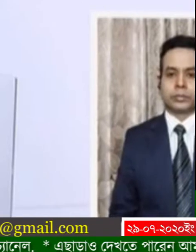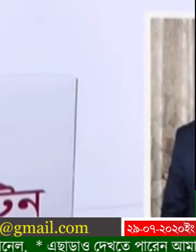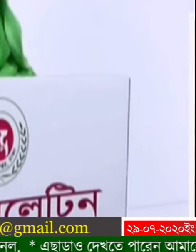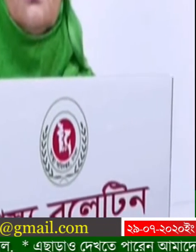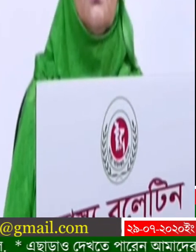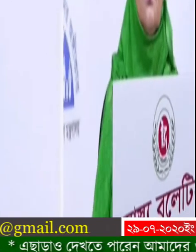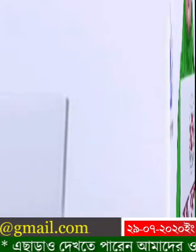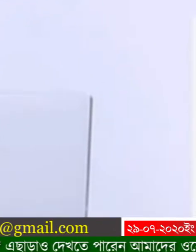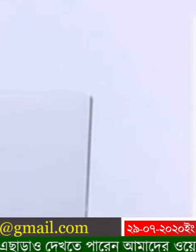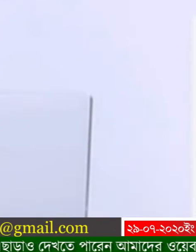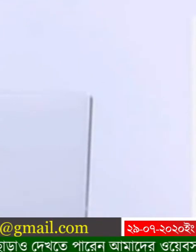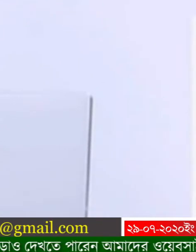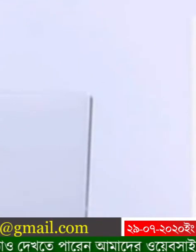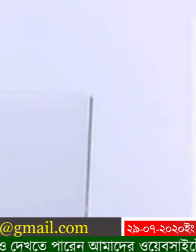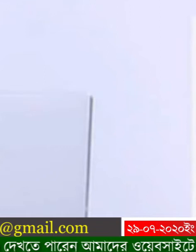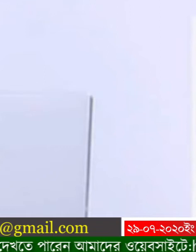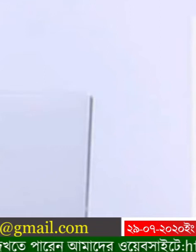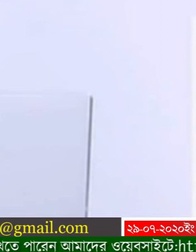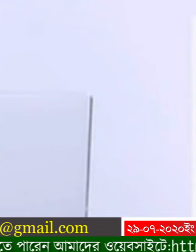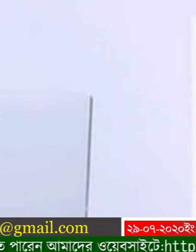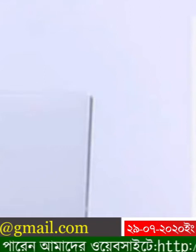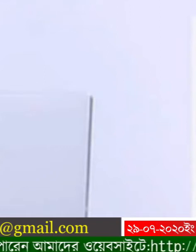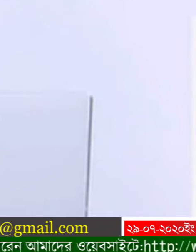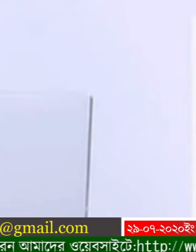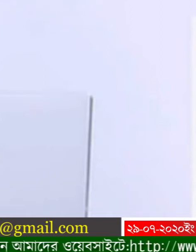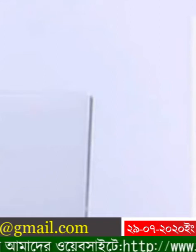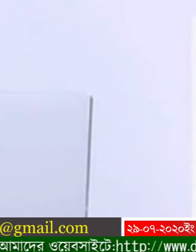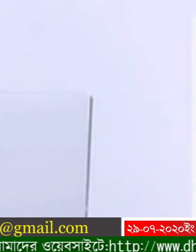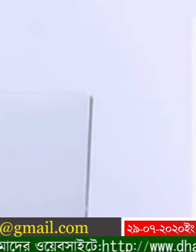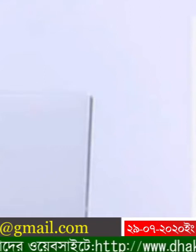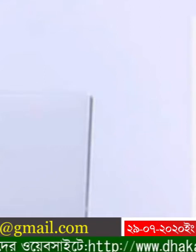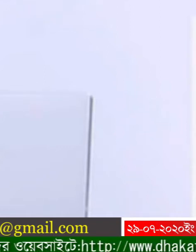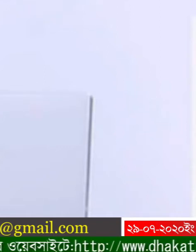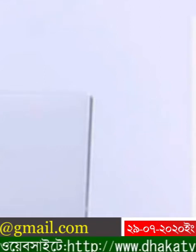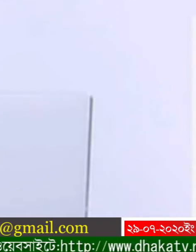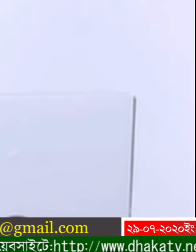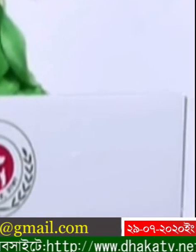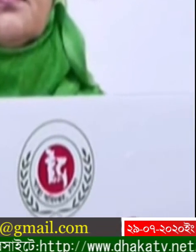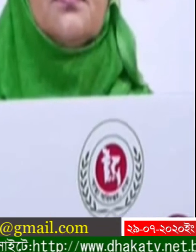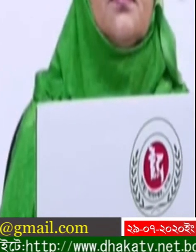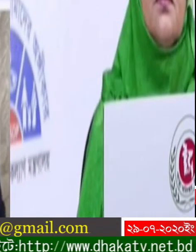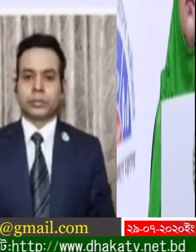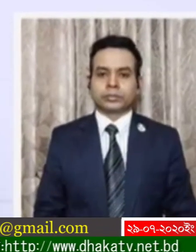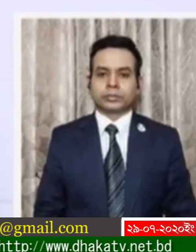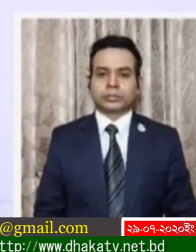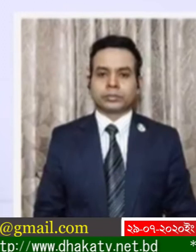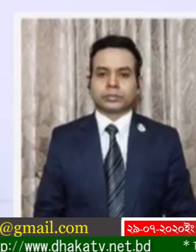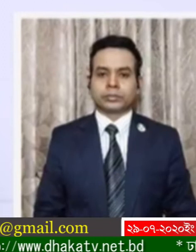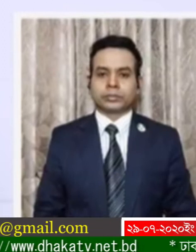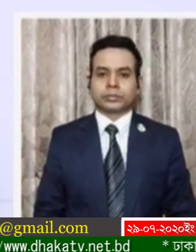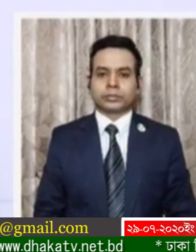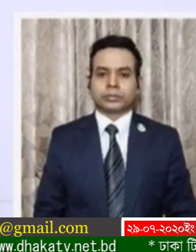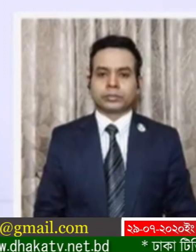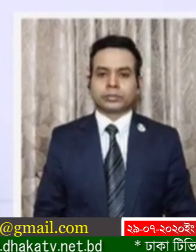জনে। একই সময়ে আরও 3009 জনের দেহে করোনা সংক্রামক পাওয়া গেছে। এর ফলে শনাক্ত রোগীর সংখ্যা